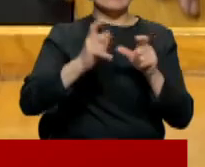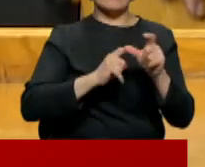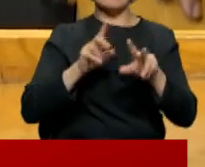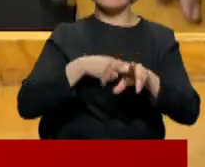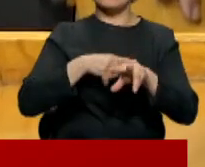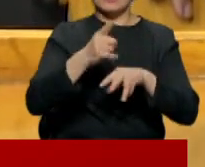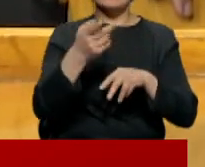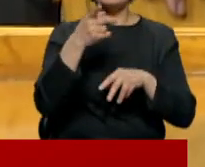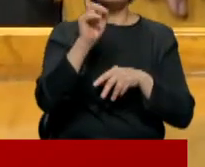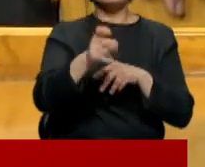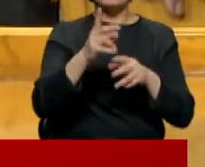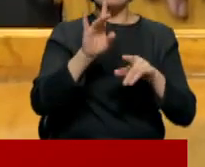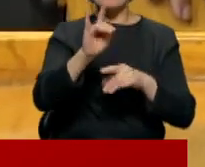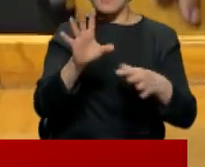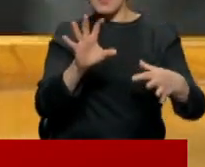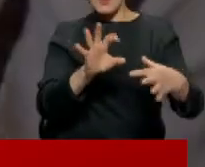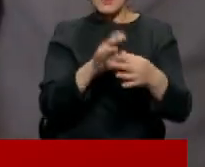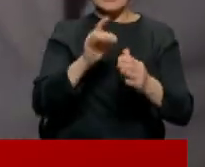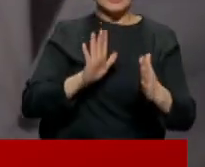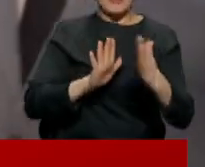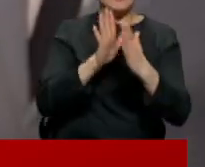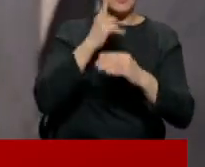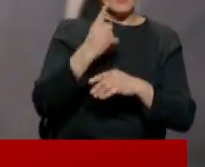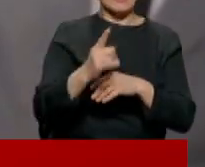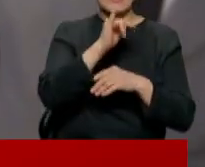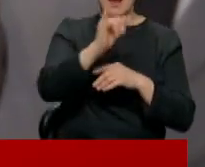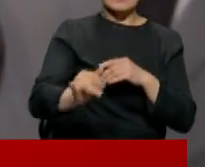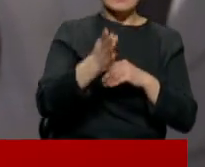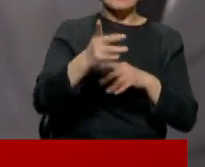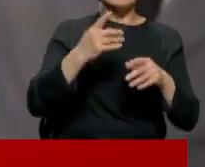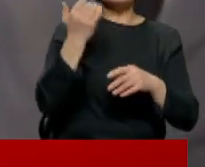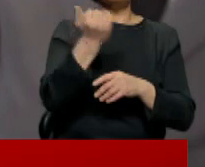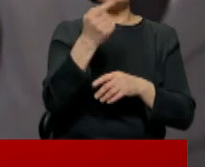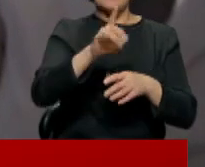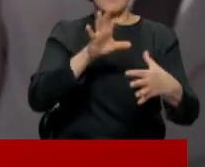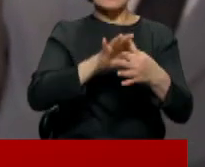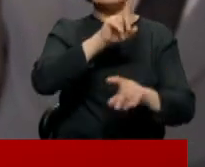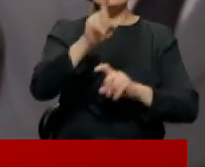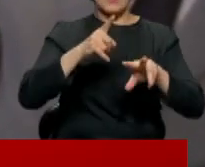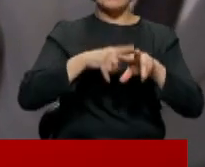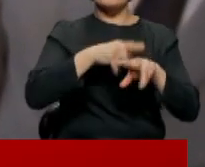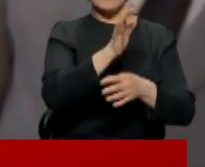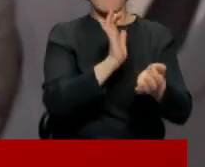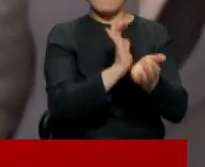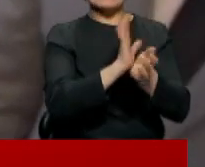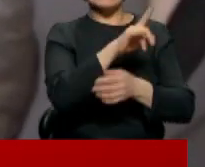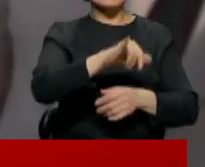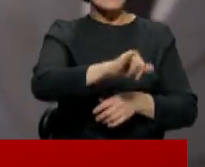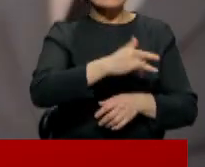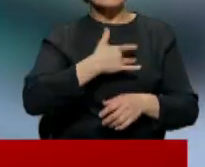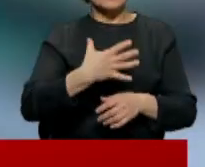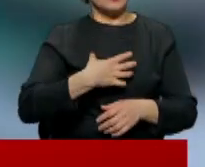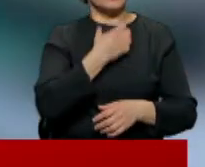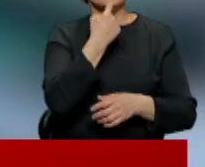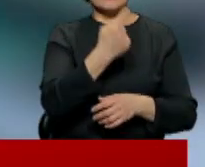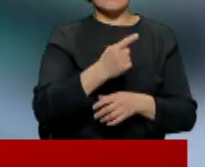Yalçın, suikastin MHP ile ilişkilendirilmesine tepki gösterirken, cinayete ilişkin soruların Sinan Ateş'in ailesinin yakınlarının canını acıttığını